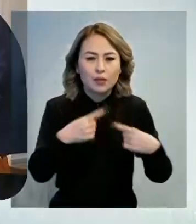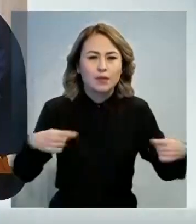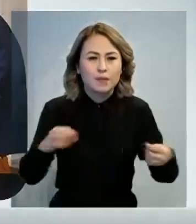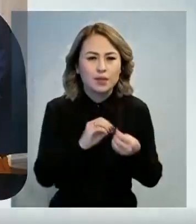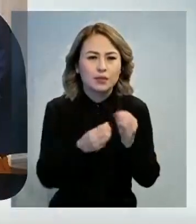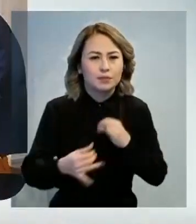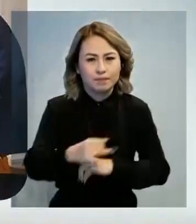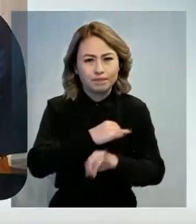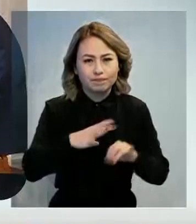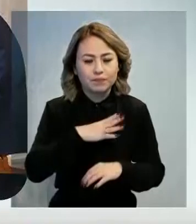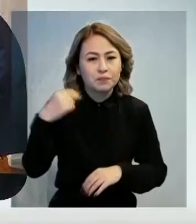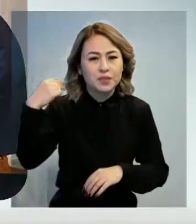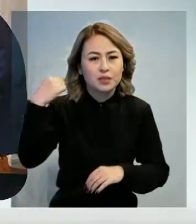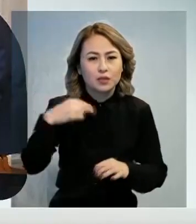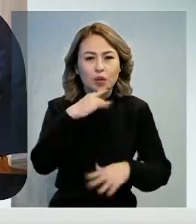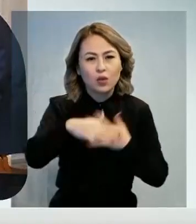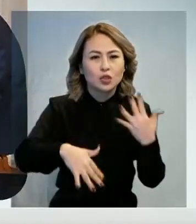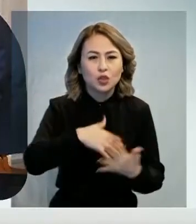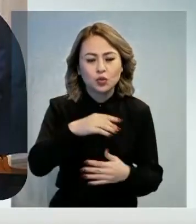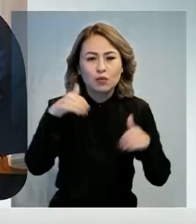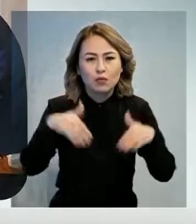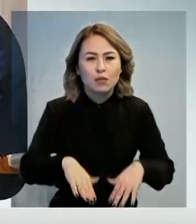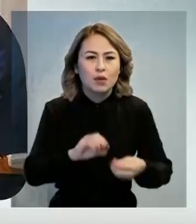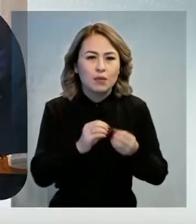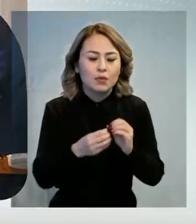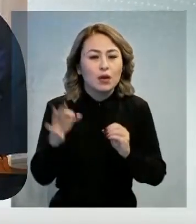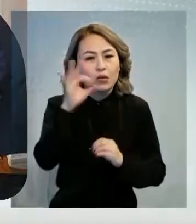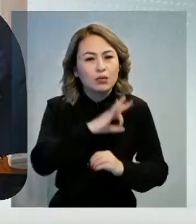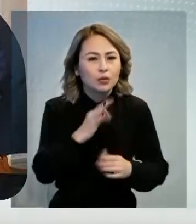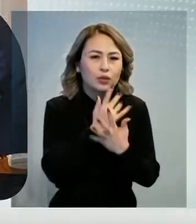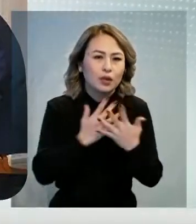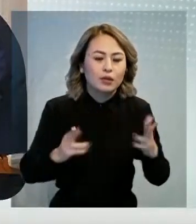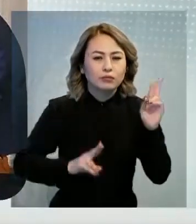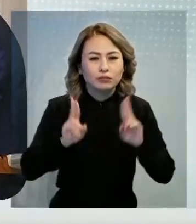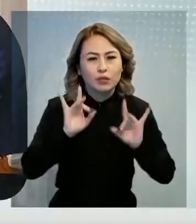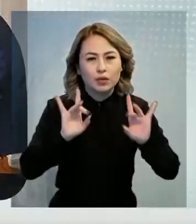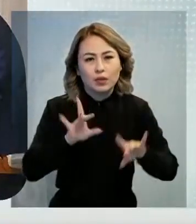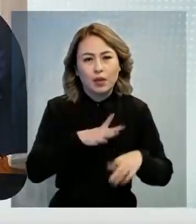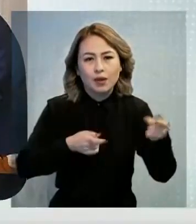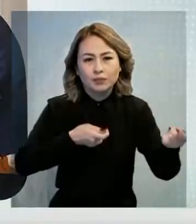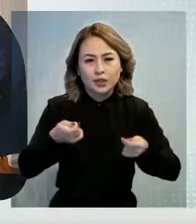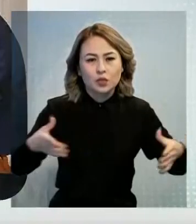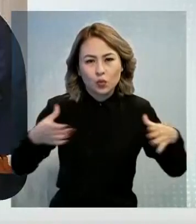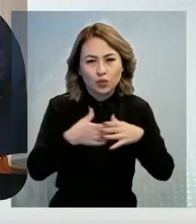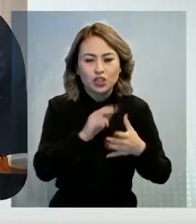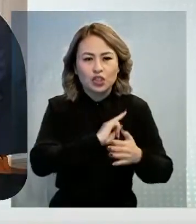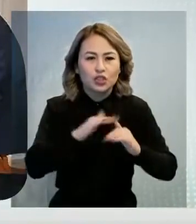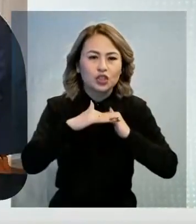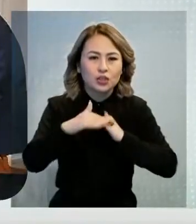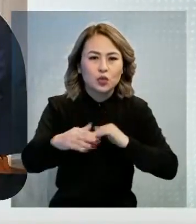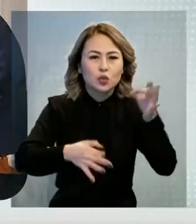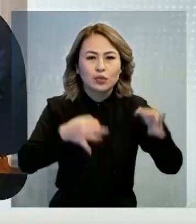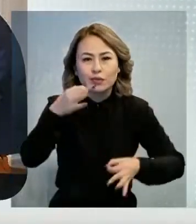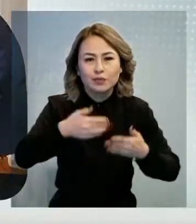өзекті мәселелер туралы баяндады. Президентке дауларды шешудің баламалы тәсілдері туралы да айтылды. Әкімдіктермен бірлесе отырып, жергілікті